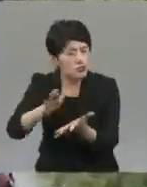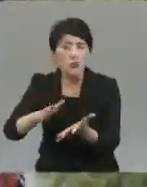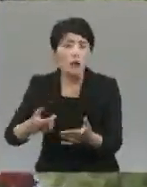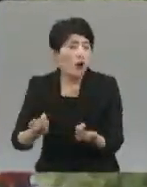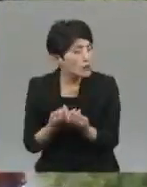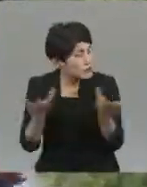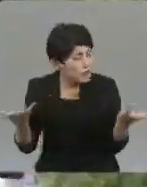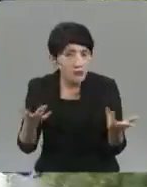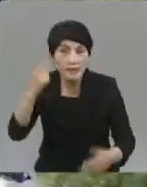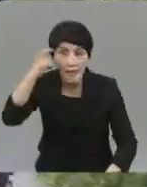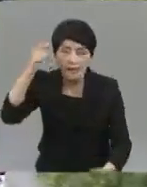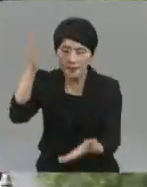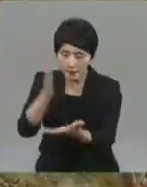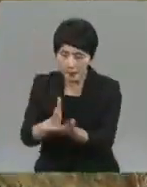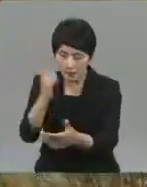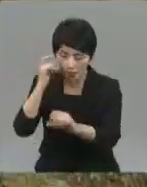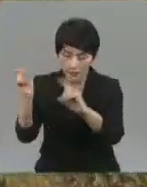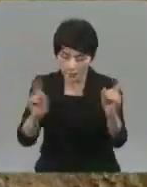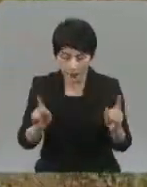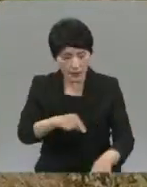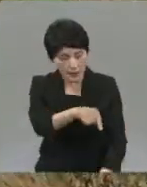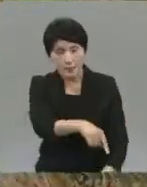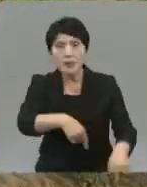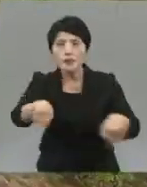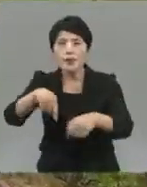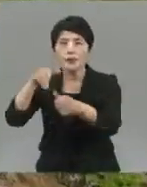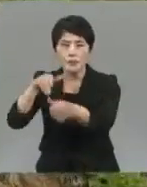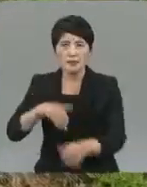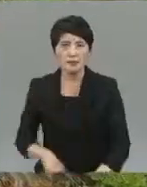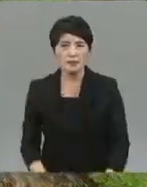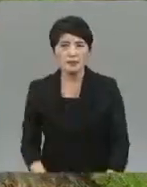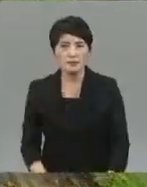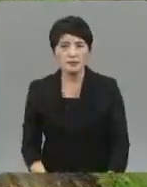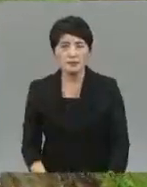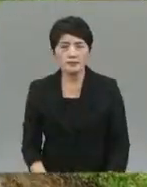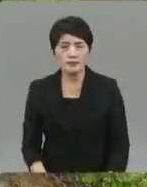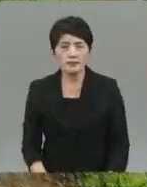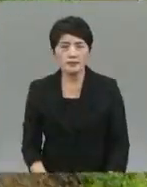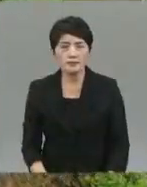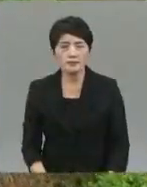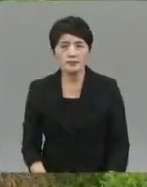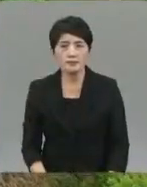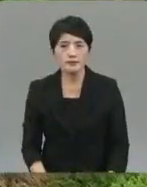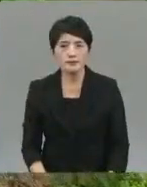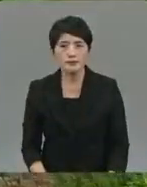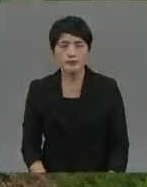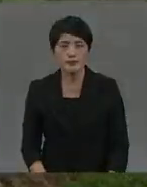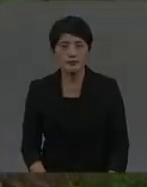trước thiên tai chủ động đối phó thay vì chỉ coi đây là một hiện tượng bất thường Bất Khả Kháng